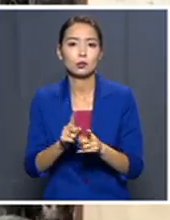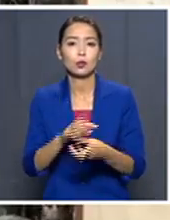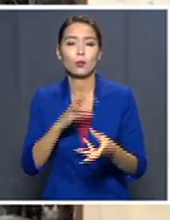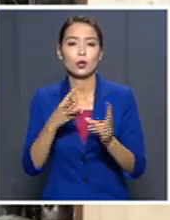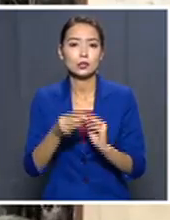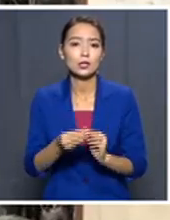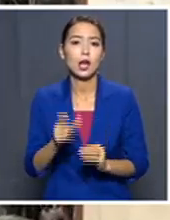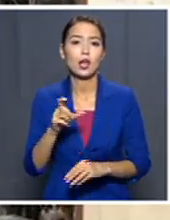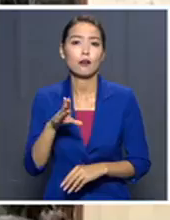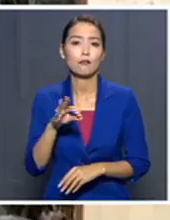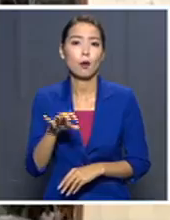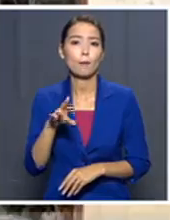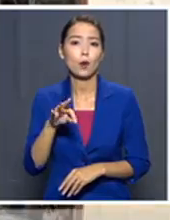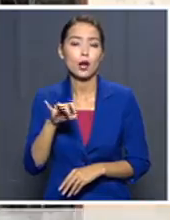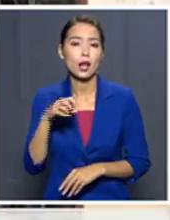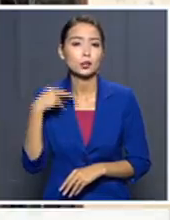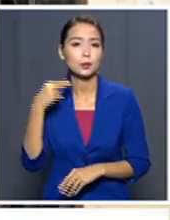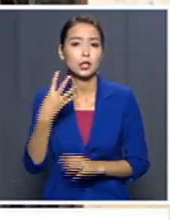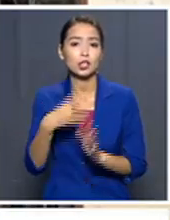Эва Моралес